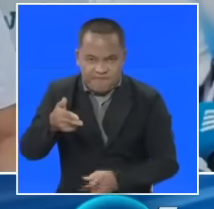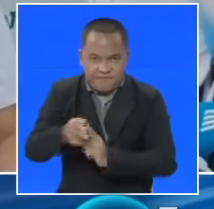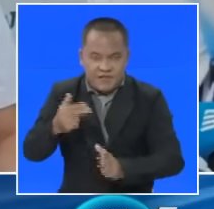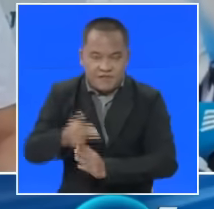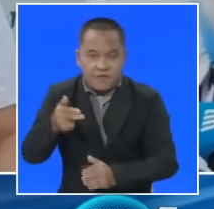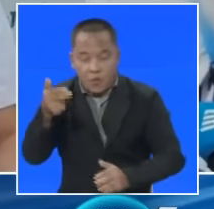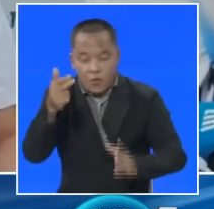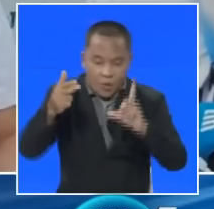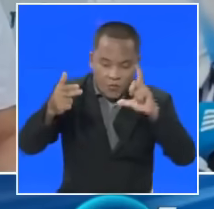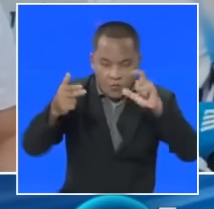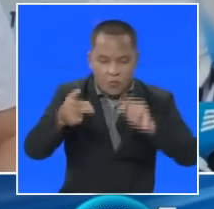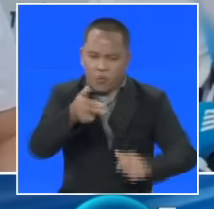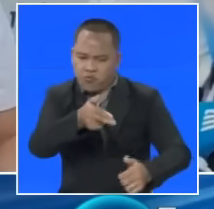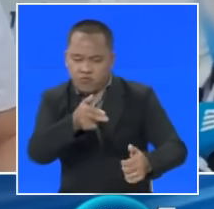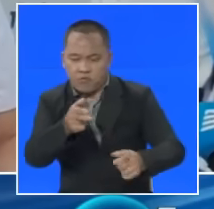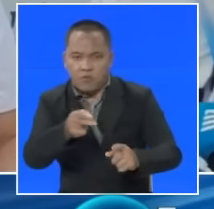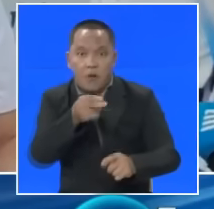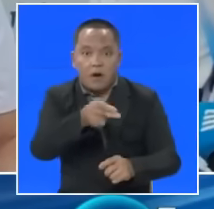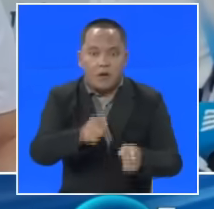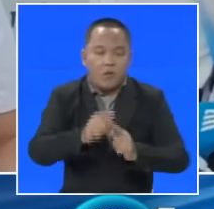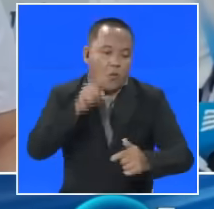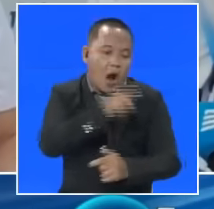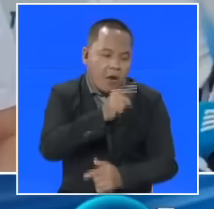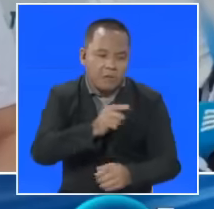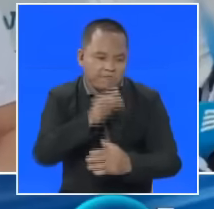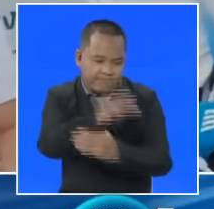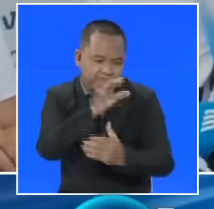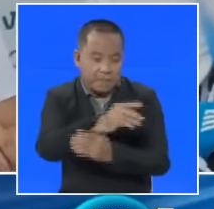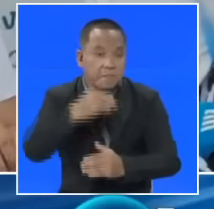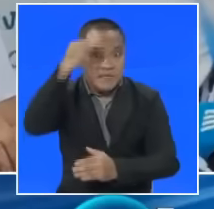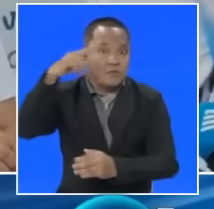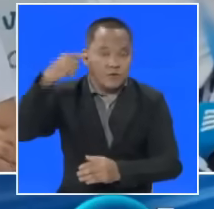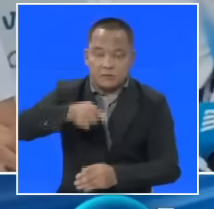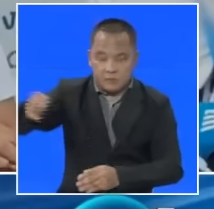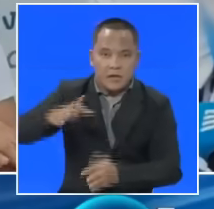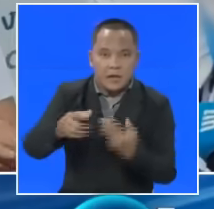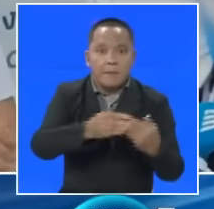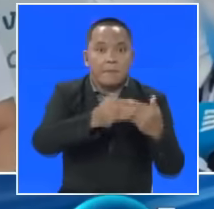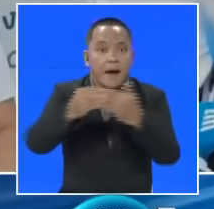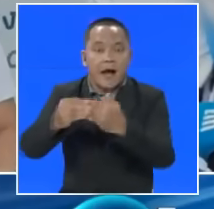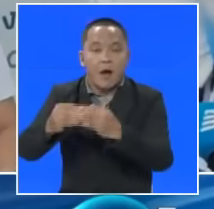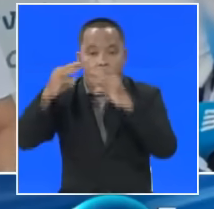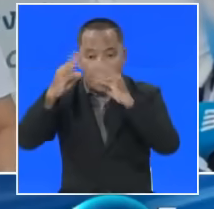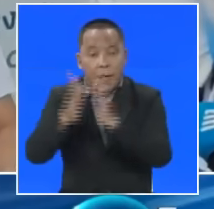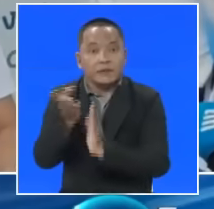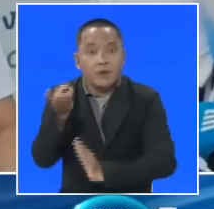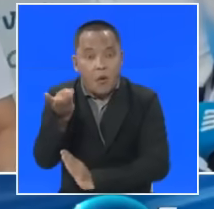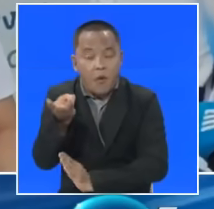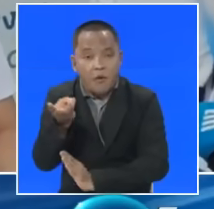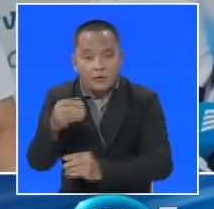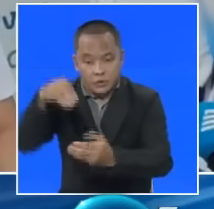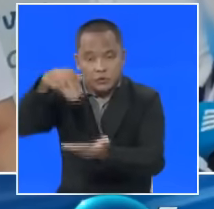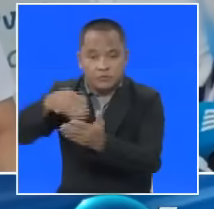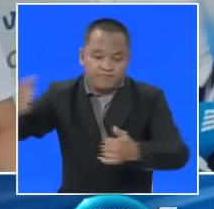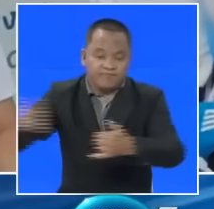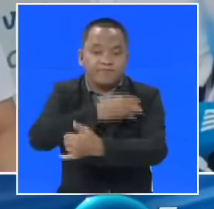าถ่ายรูปเพื่อข่มขู่ด้วยข่มขู่ส่งไปให้พี่สาวก่อนพาตัวเองไปยังวัดน้อยในซึ่งเป็นจุด